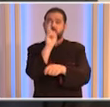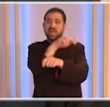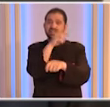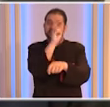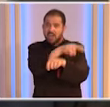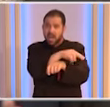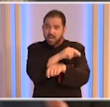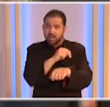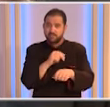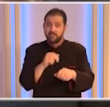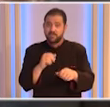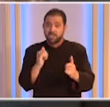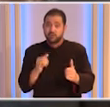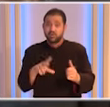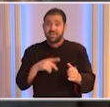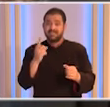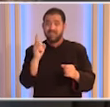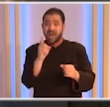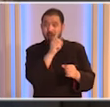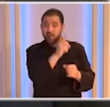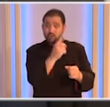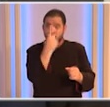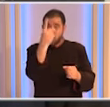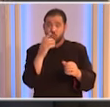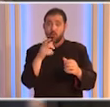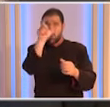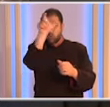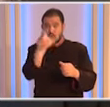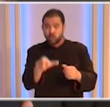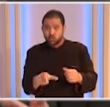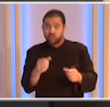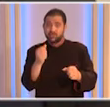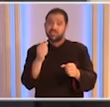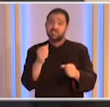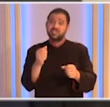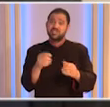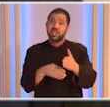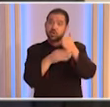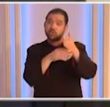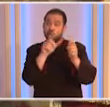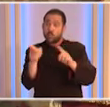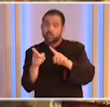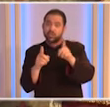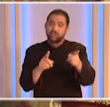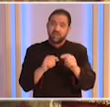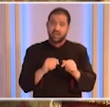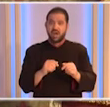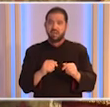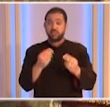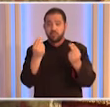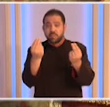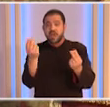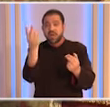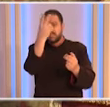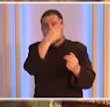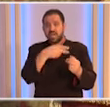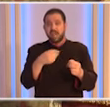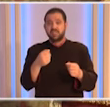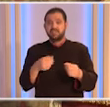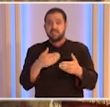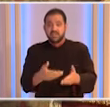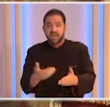trup și să se folosească bărbatul de trupul femeii și femeia de trupul bărbatului atunci când au nevoie. Și, bineînțeles, să